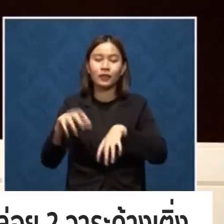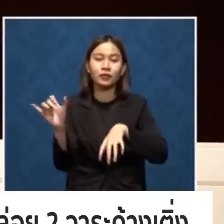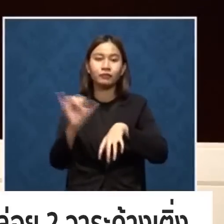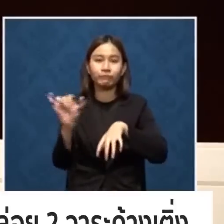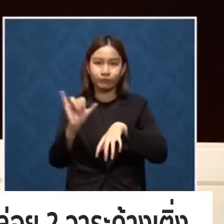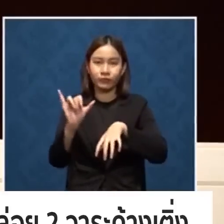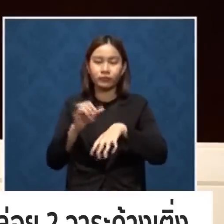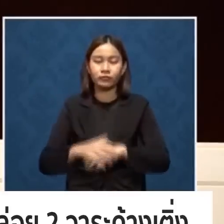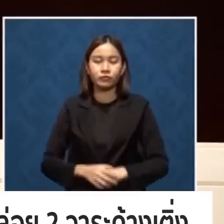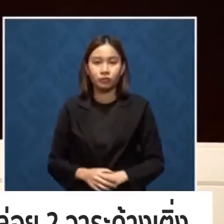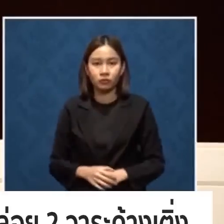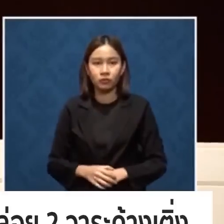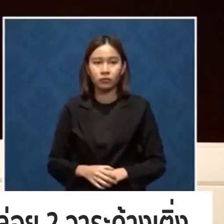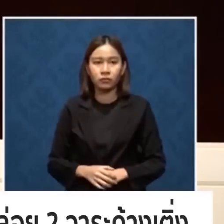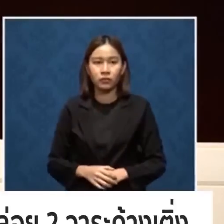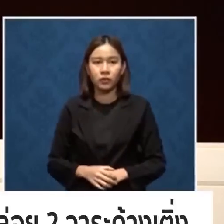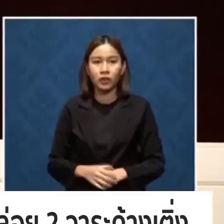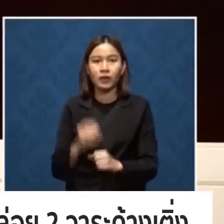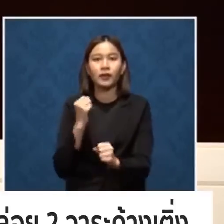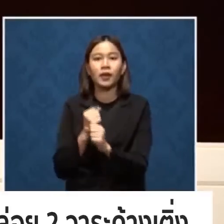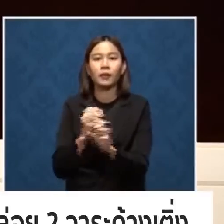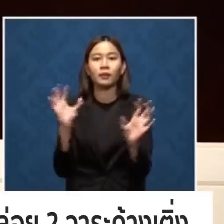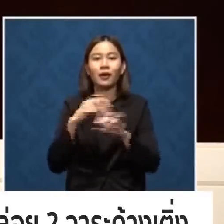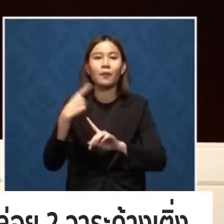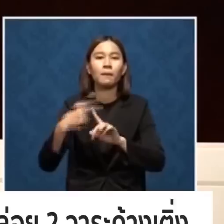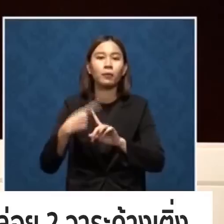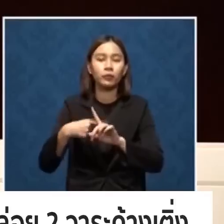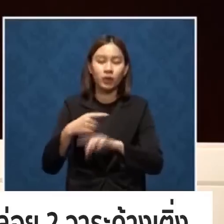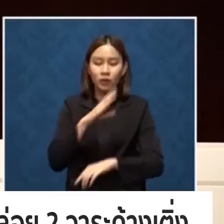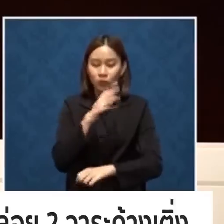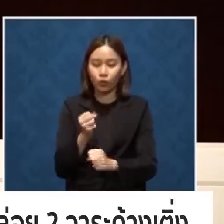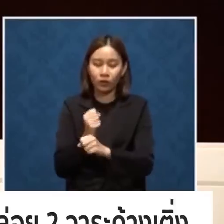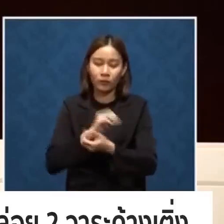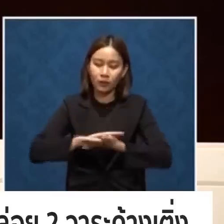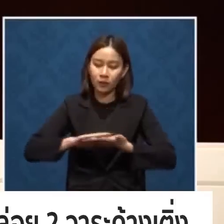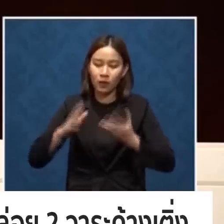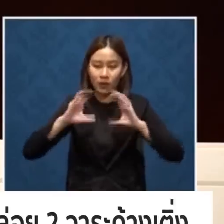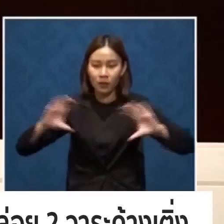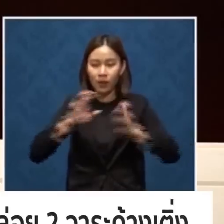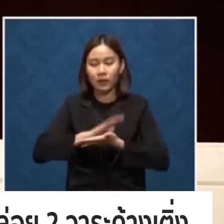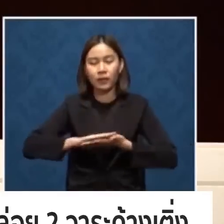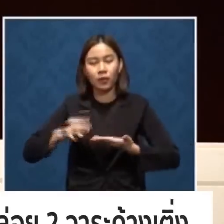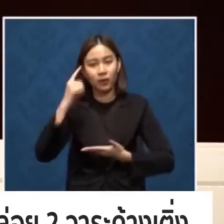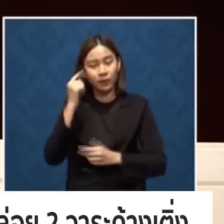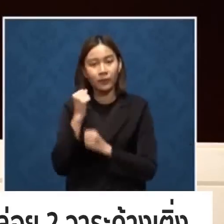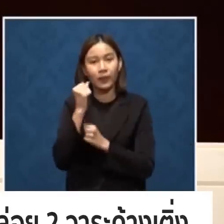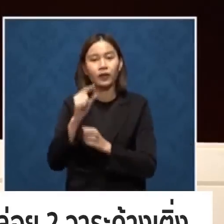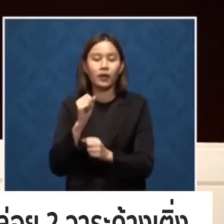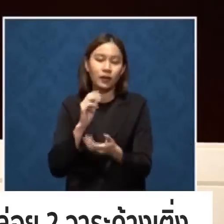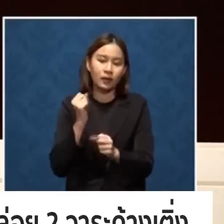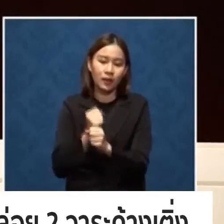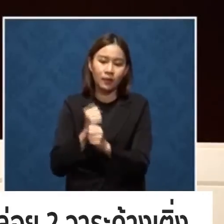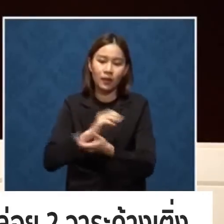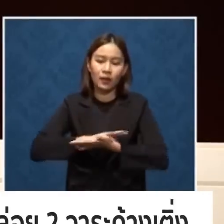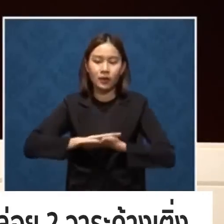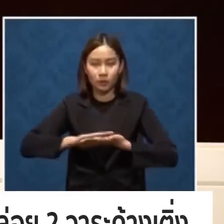ระแรกเนี่ยเลือกโหวตเลือกนายกเนี่ยก็คงจะไม่ได้พิจารณาใช่มั้ยฮะแล้วพรรคก้าวไกลเค้าก็รู้ว่าสว.คงไม่มานั่งให้พวกผมด่าหรอก